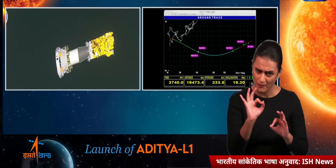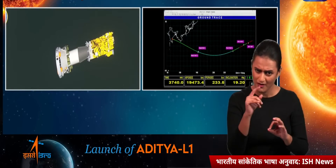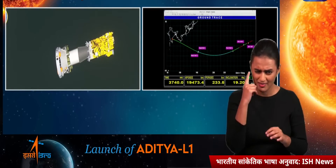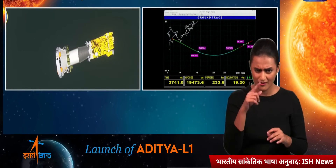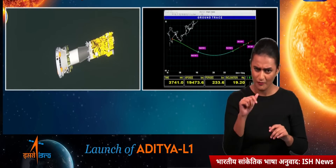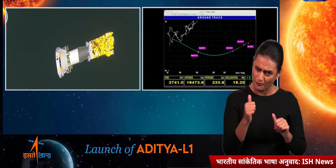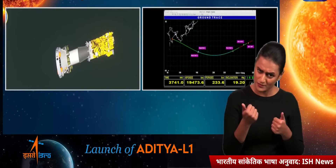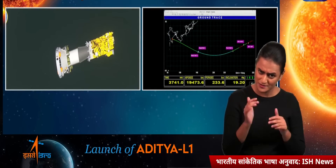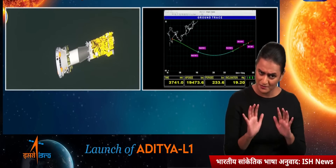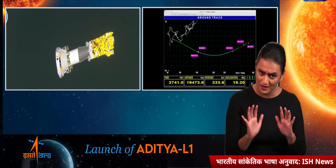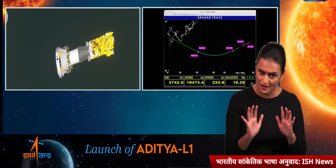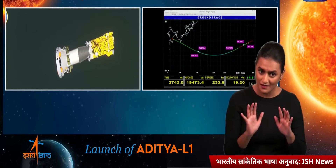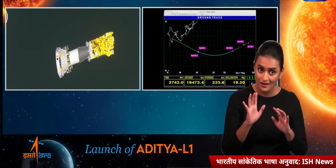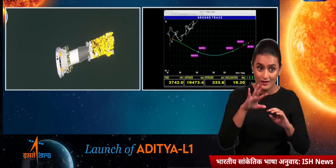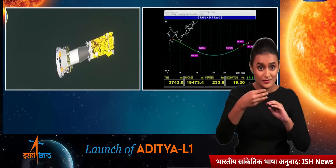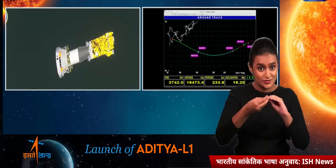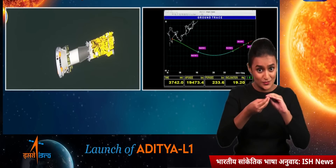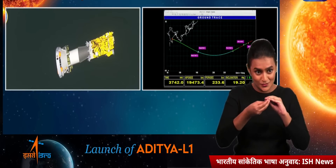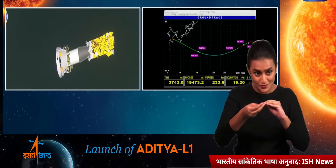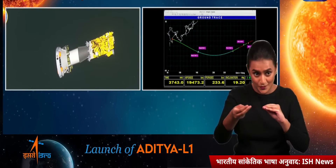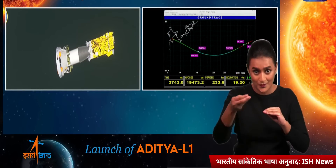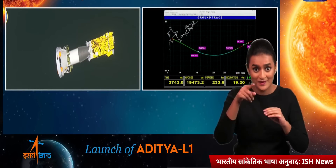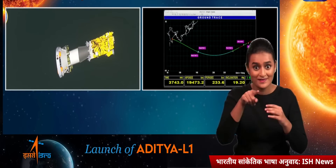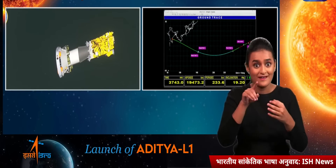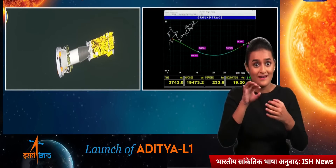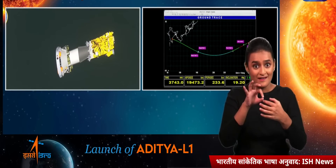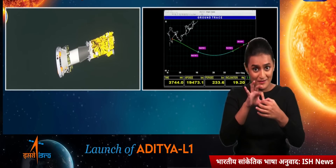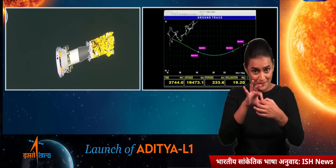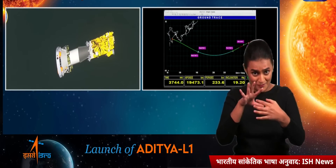कुछ ही क्षणों में इसकी पुष्टि होनी बाकी है।